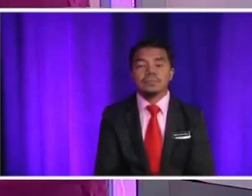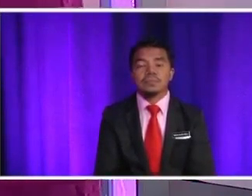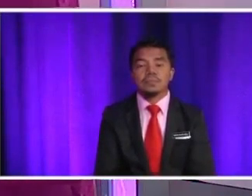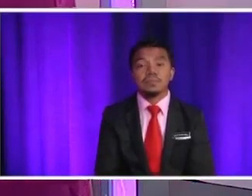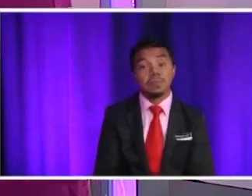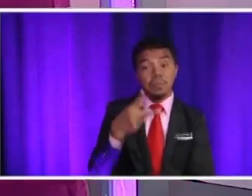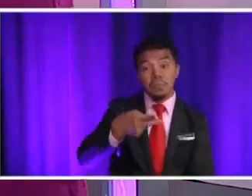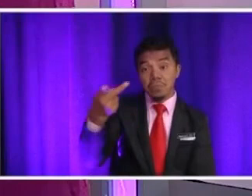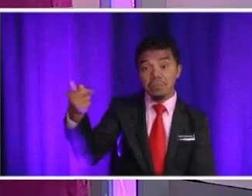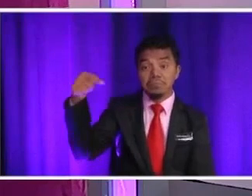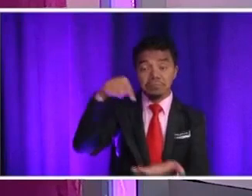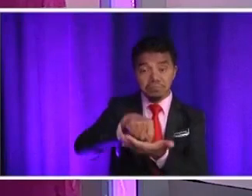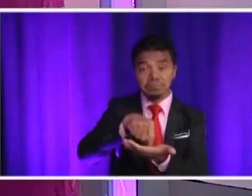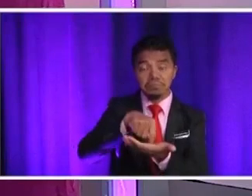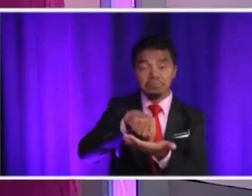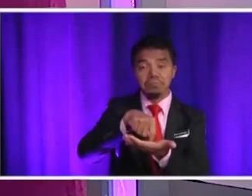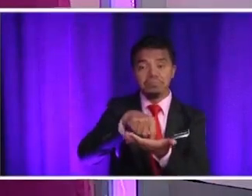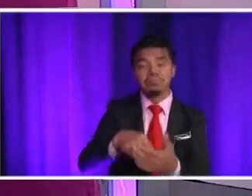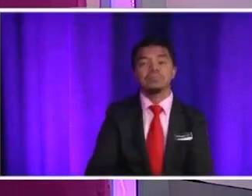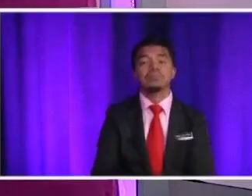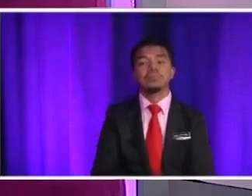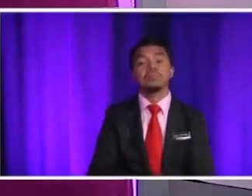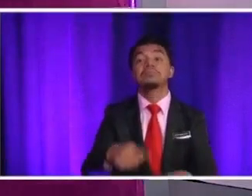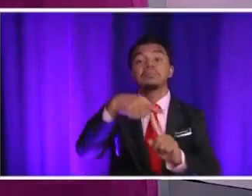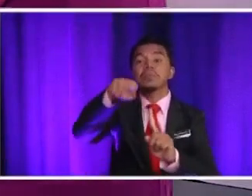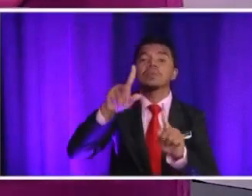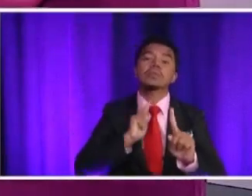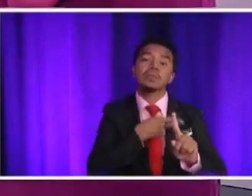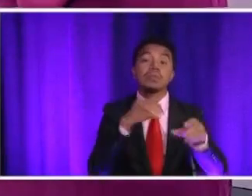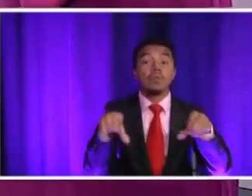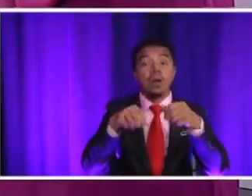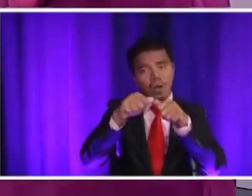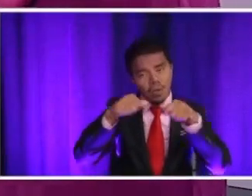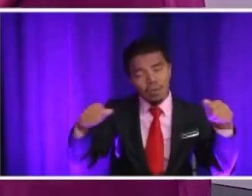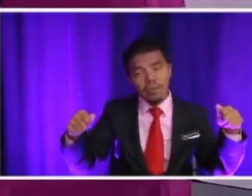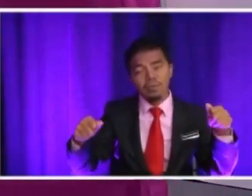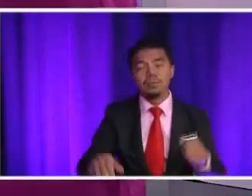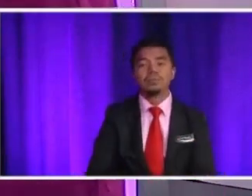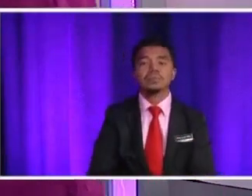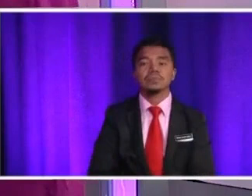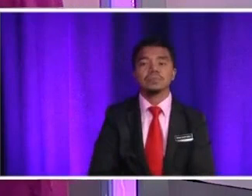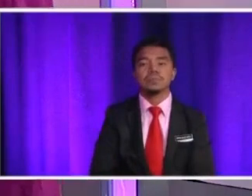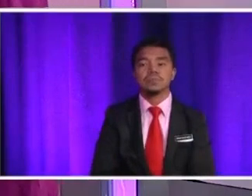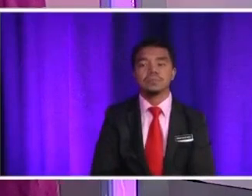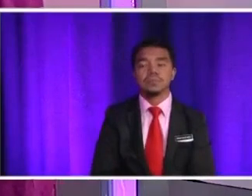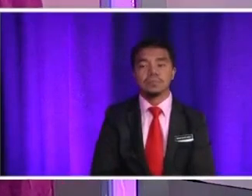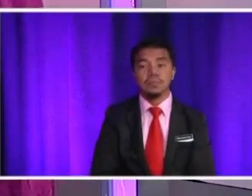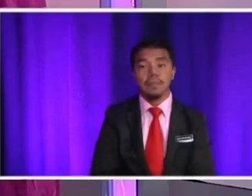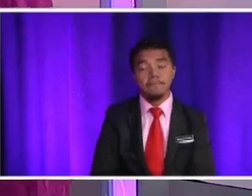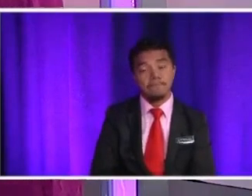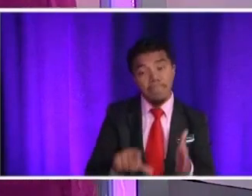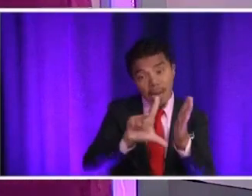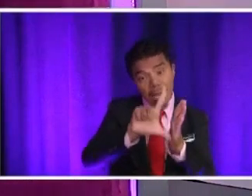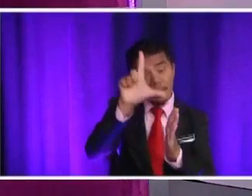produk ini, bila kita buat ayat, produk ini tiada variasi kerana hanya kek coklat sahaja yang dijual di